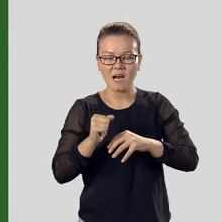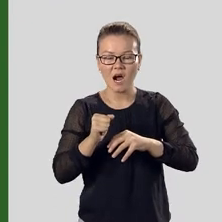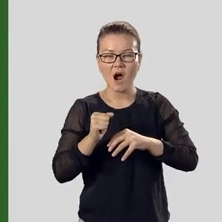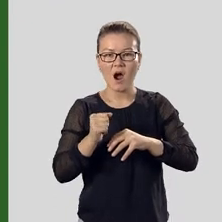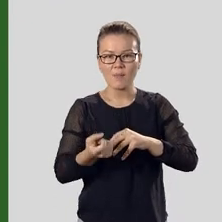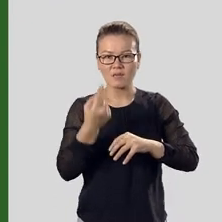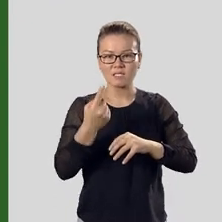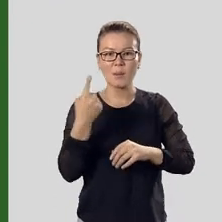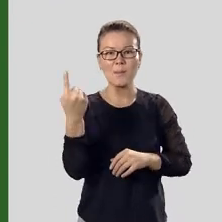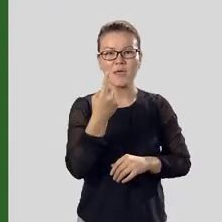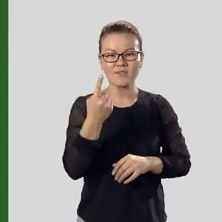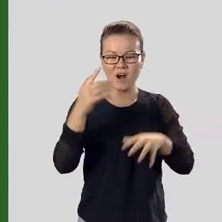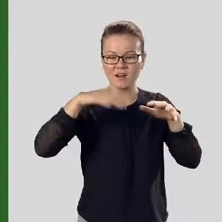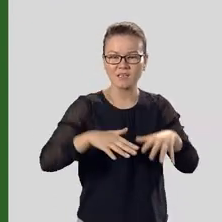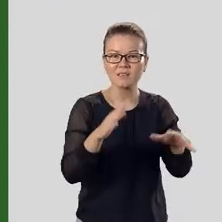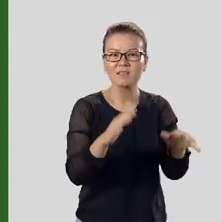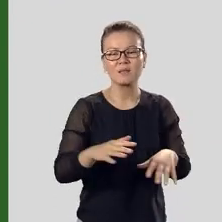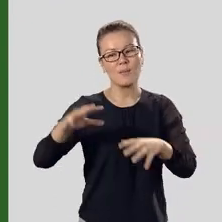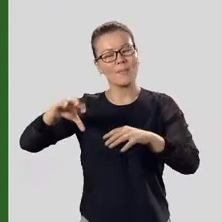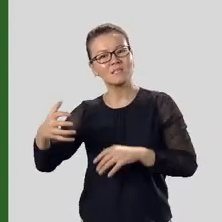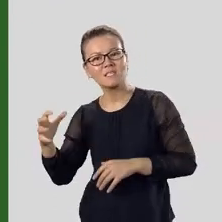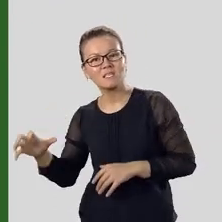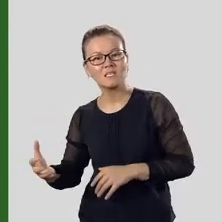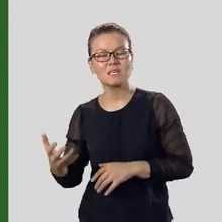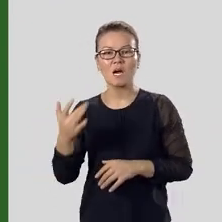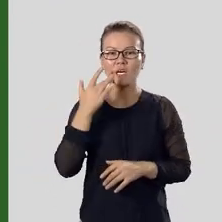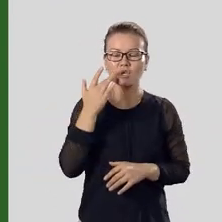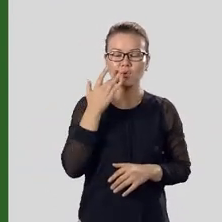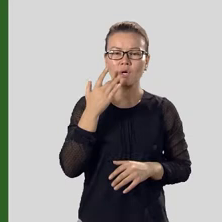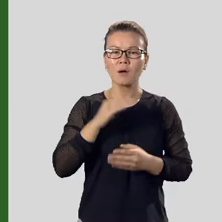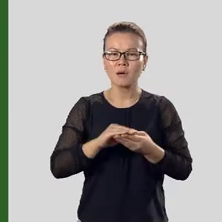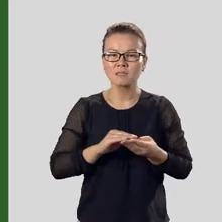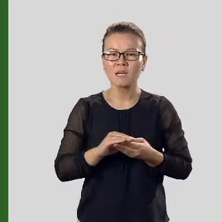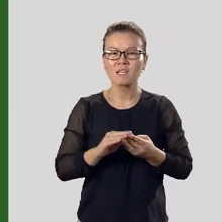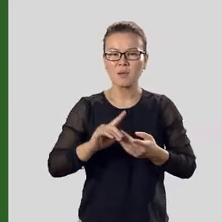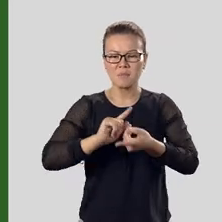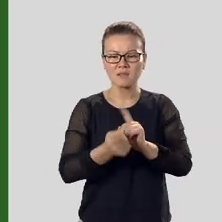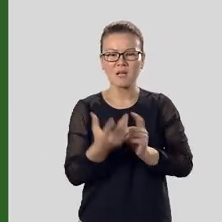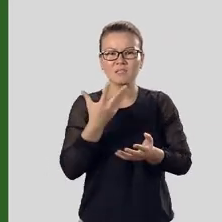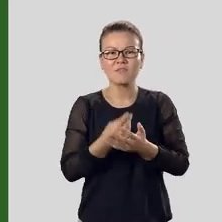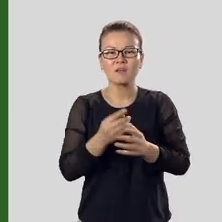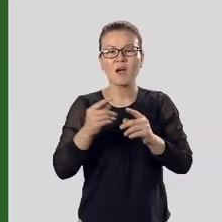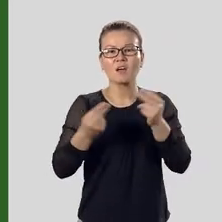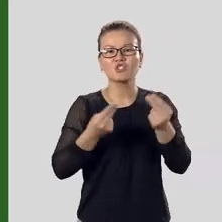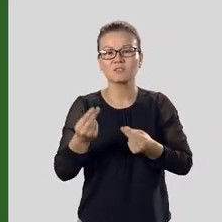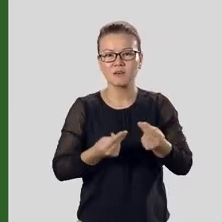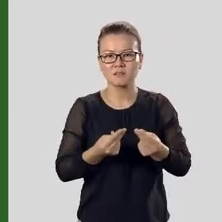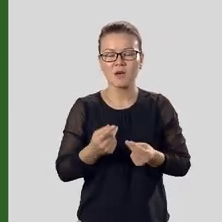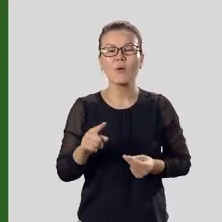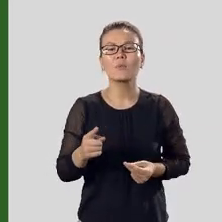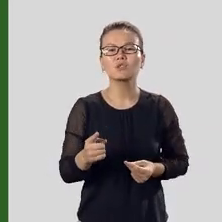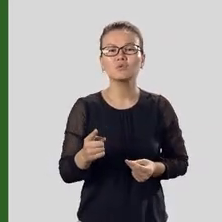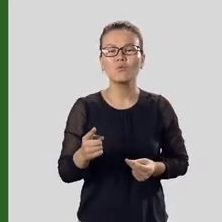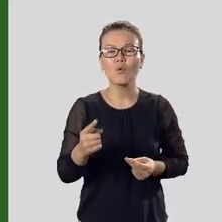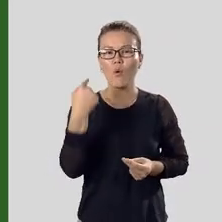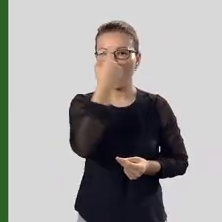Появлялись первые океаны и материки, которые непрерывно меняли свои очертания. Почему